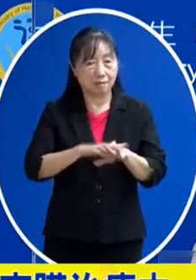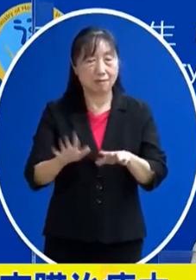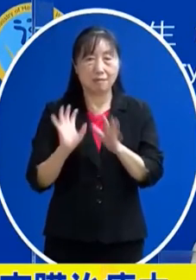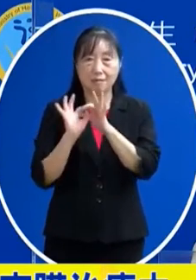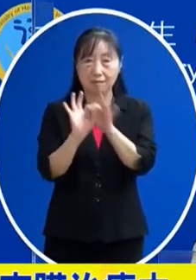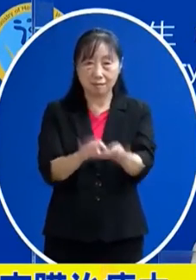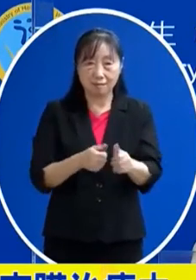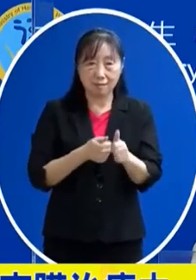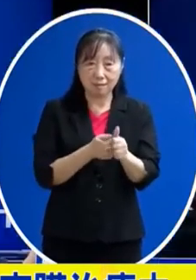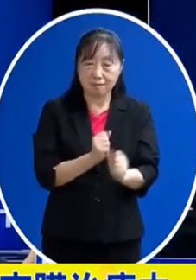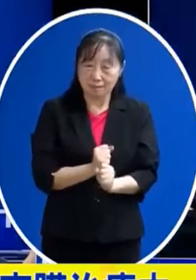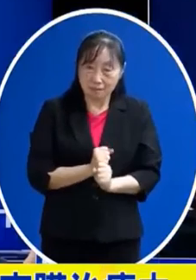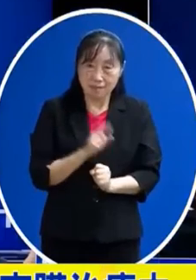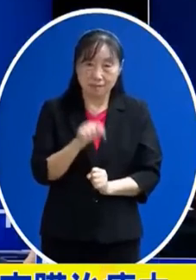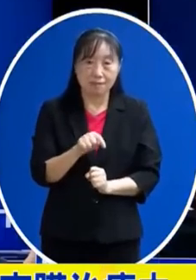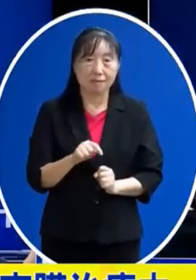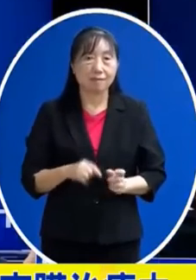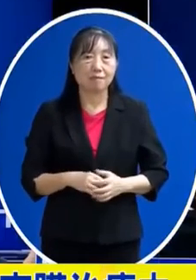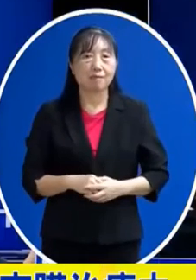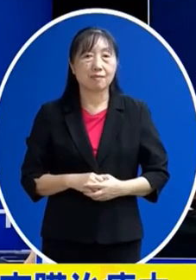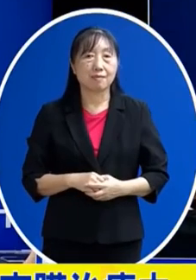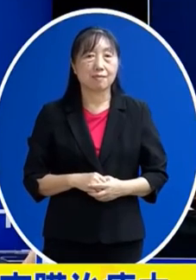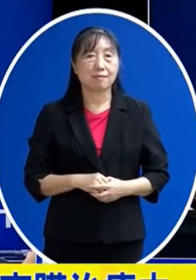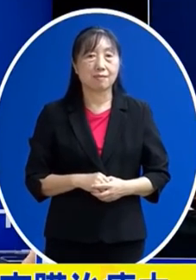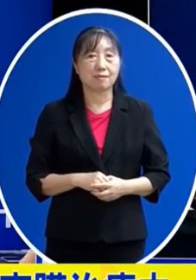做关注哈。